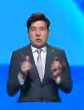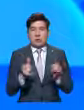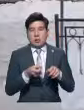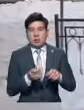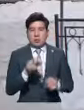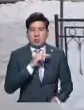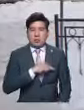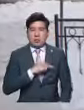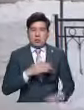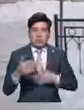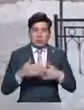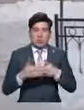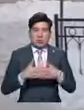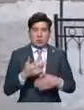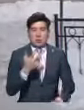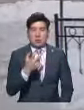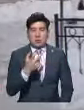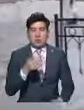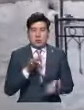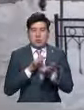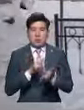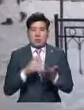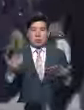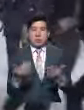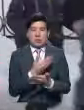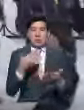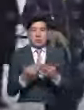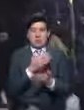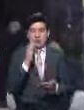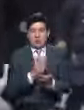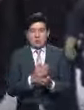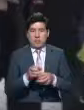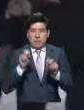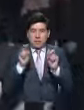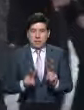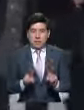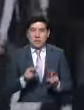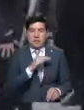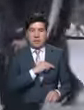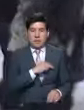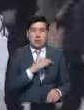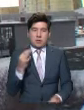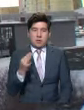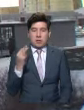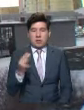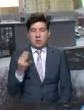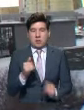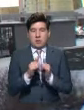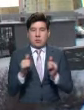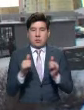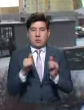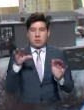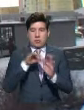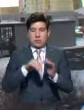тапқан. Сондай-ақ 300 мың адам түйіндемелерін жаңартқан. Мамандар бұл еңбек нарығының мүмкіндіктеріне қызығушылықтың артып жатқанының айғағы